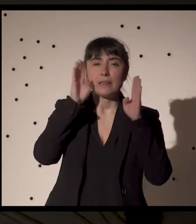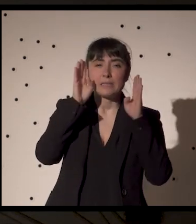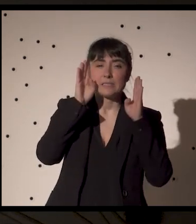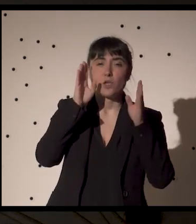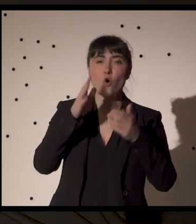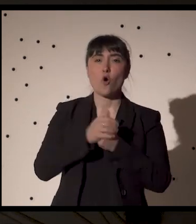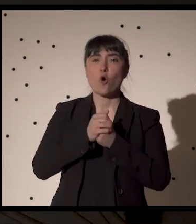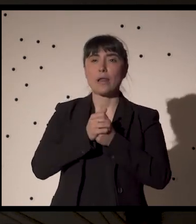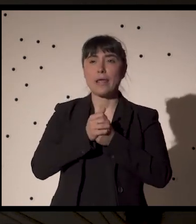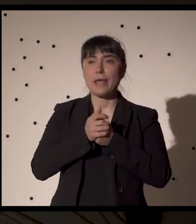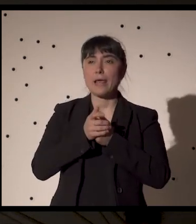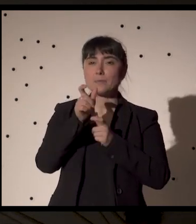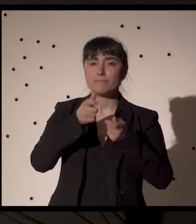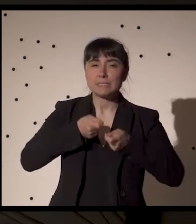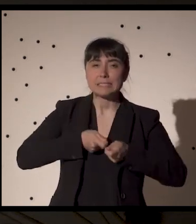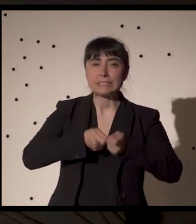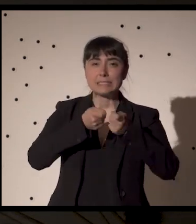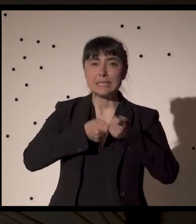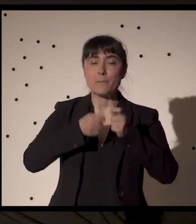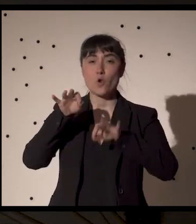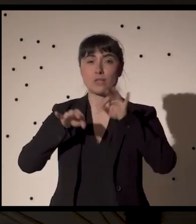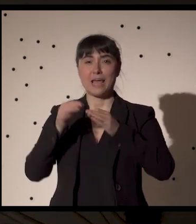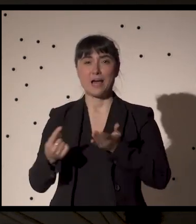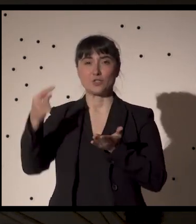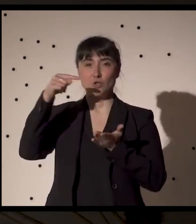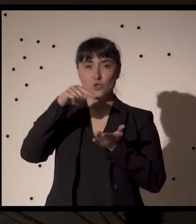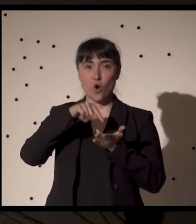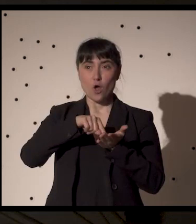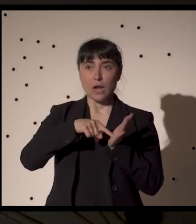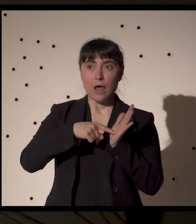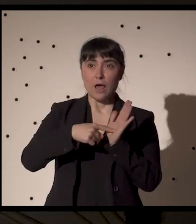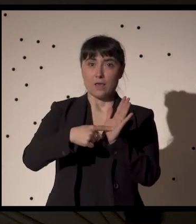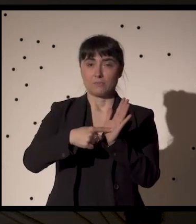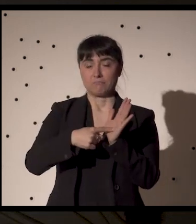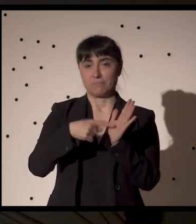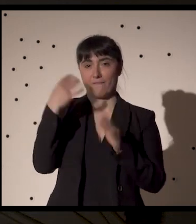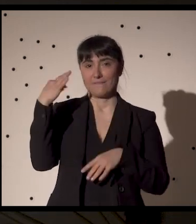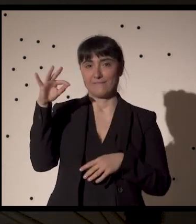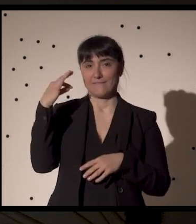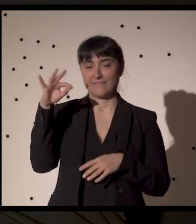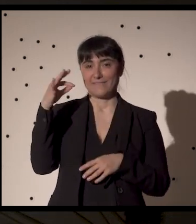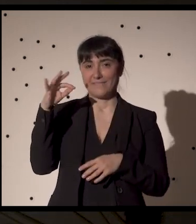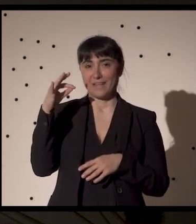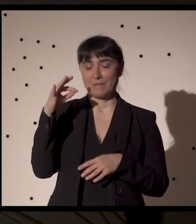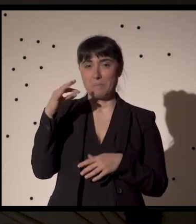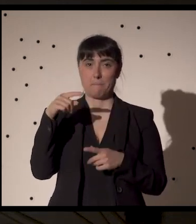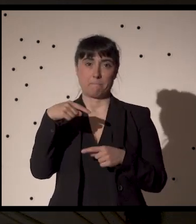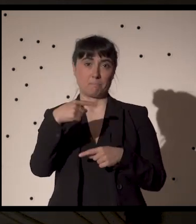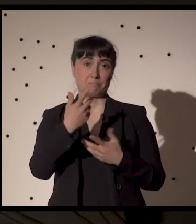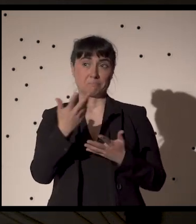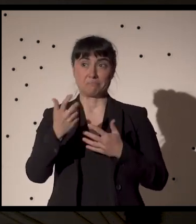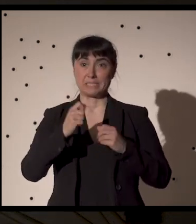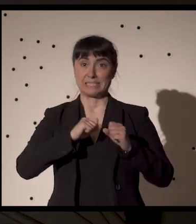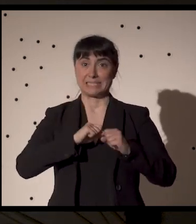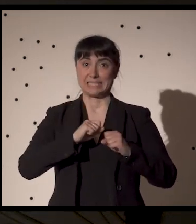motivazione a tornare a teatro si potesse manifestare i risultati sono stati ottimi Forse poi il direttore ci potrà